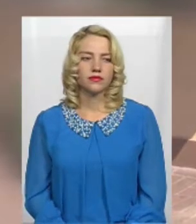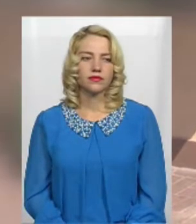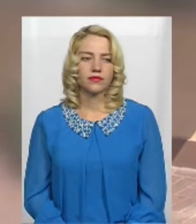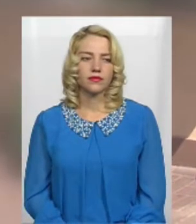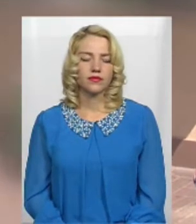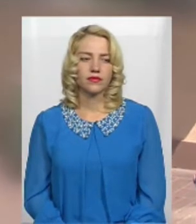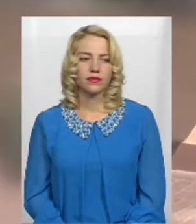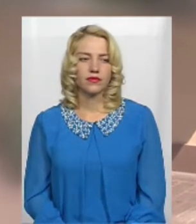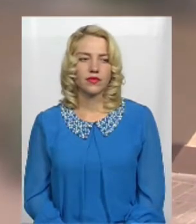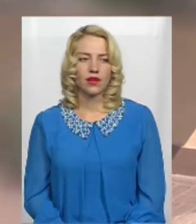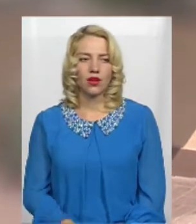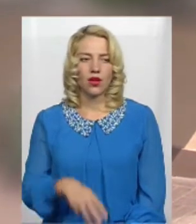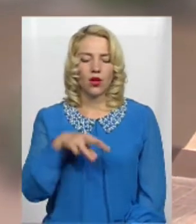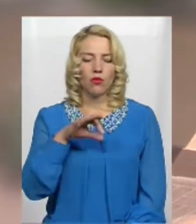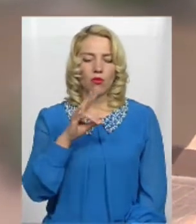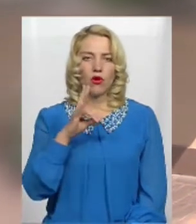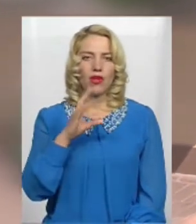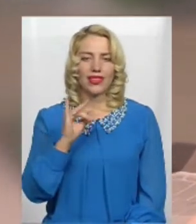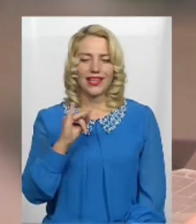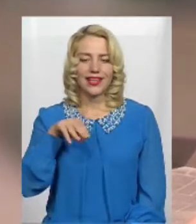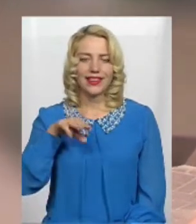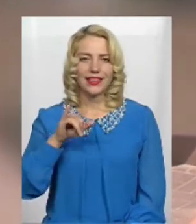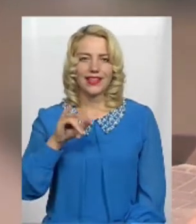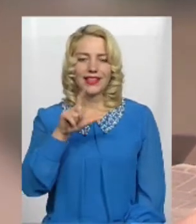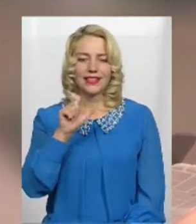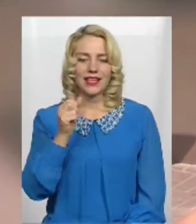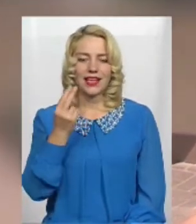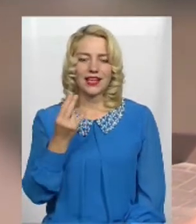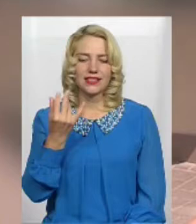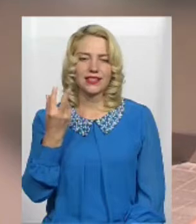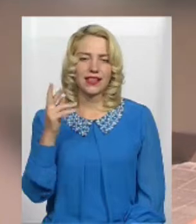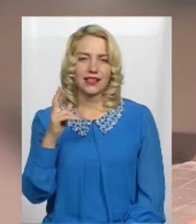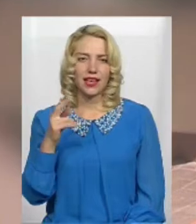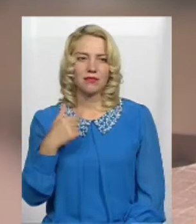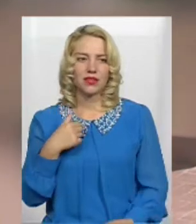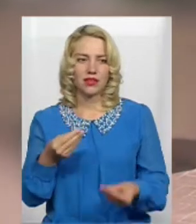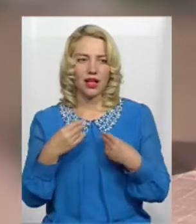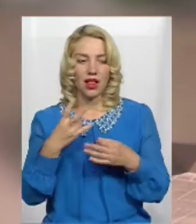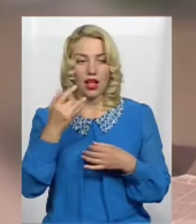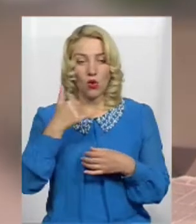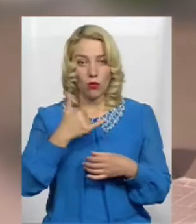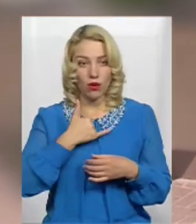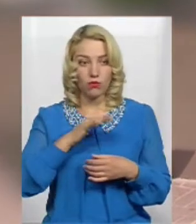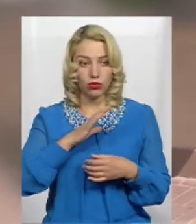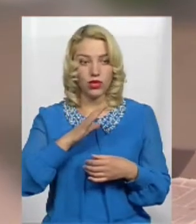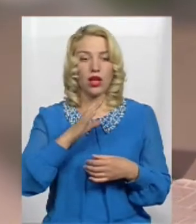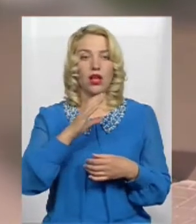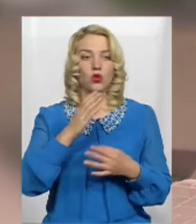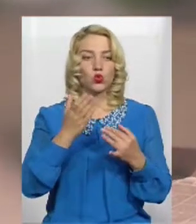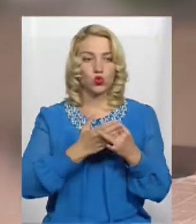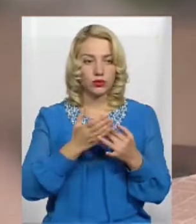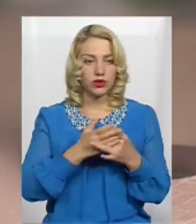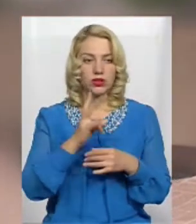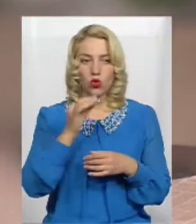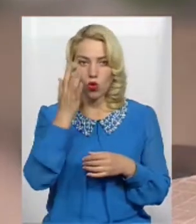Зараз монетизацію дали 3 місяці, а на літо в мене була субсидія, а так і немає нічого мені. Не дали монетизацію